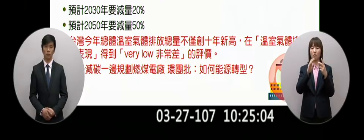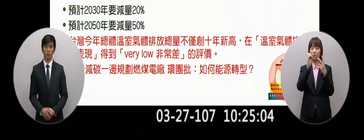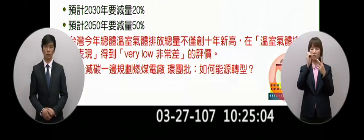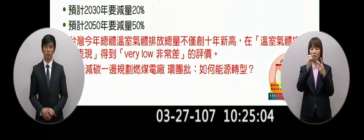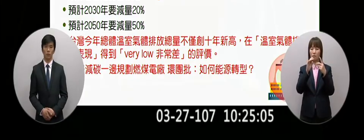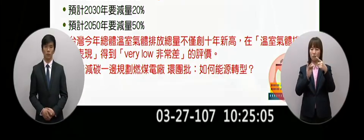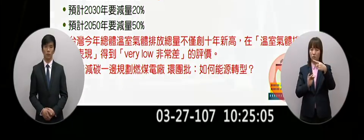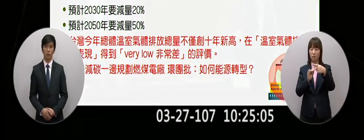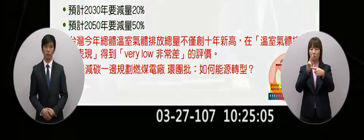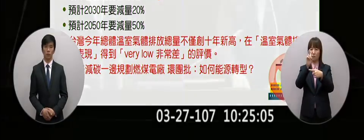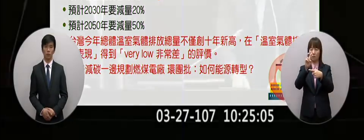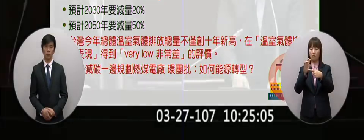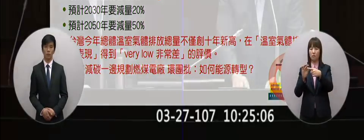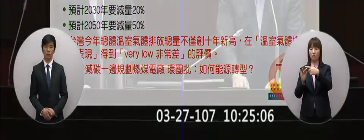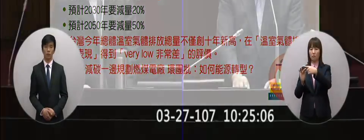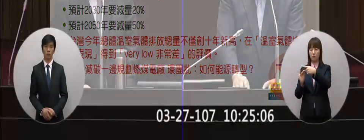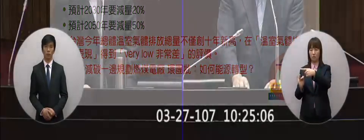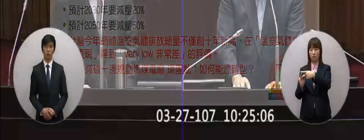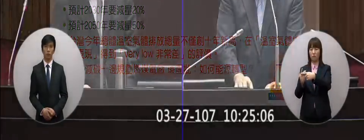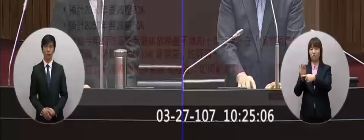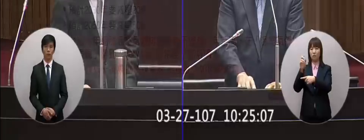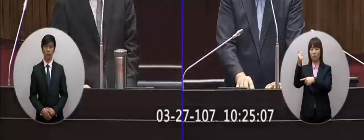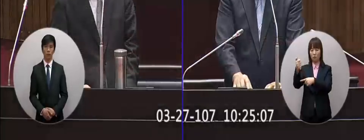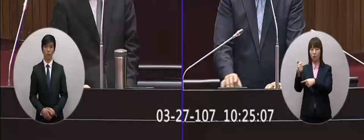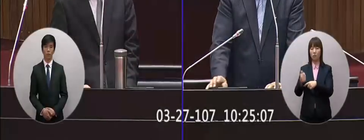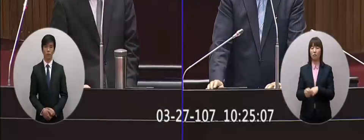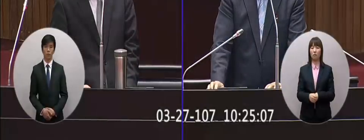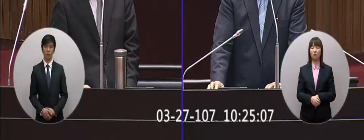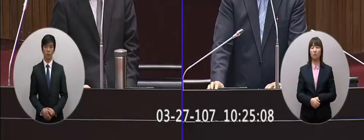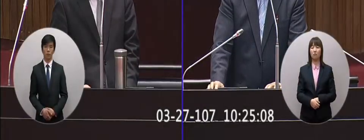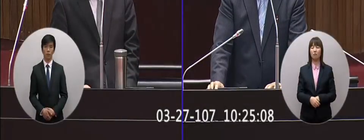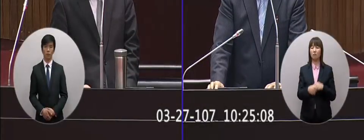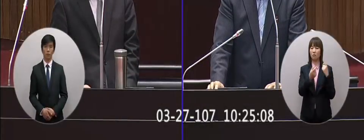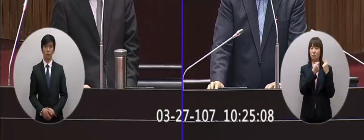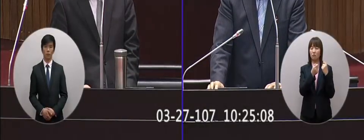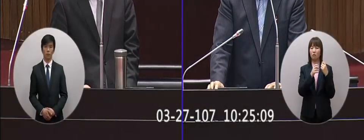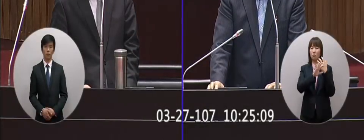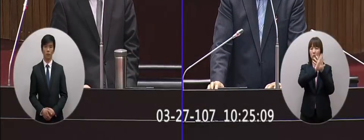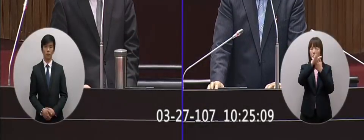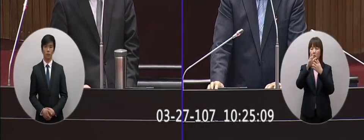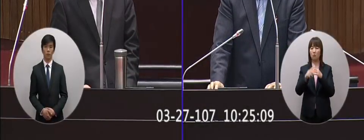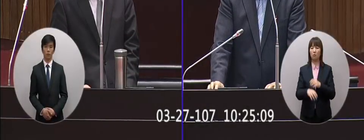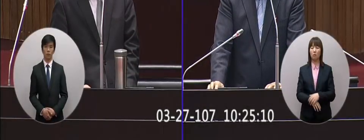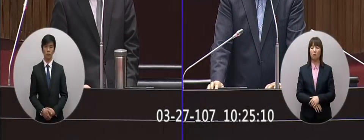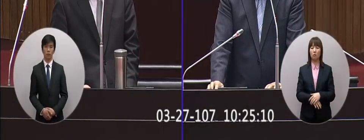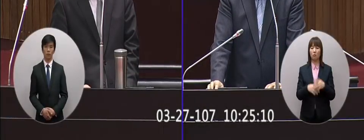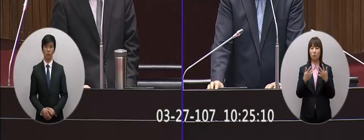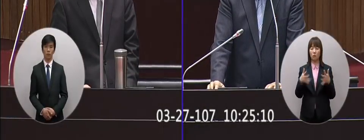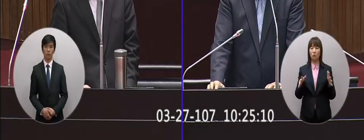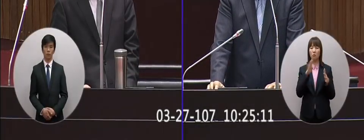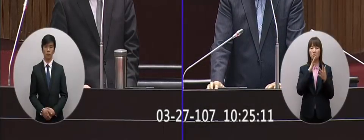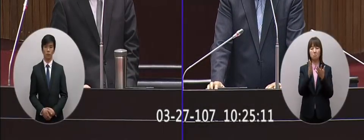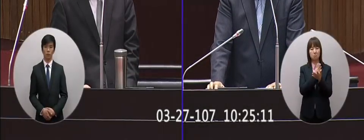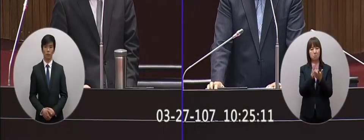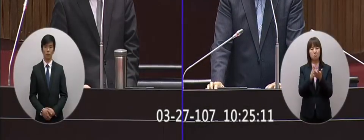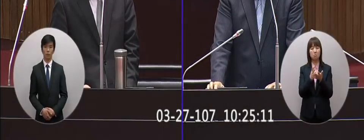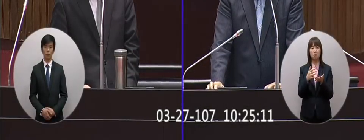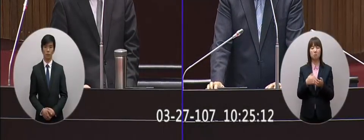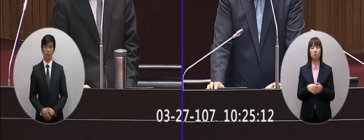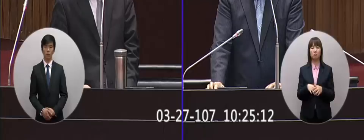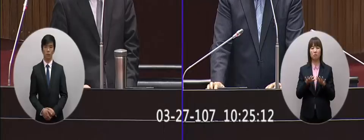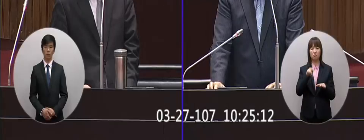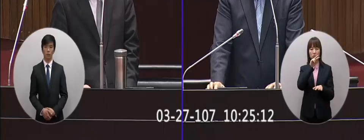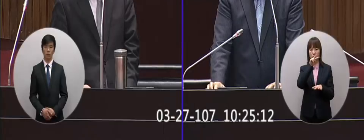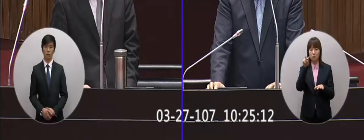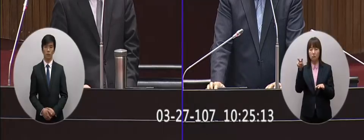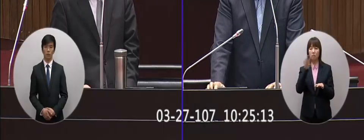时候20%，2050年的时候是50%了。但是最近国际的一些评比我